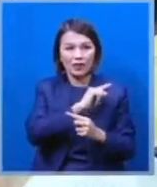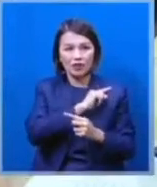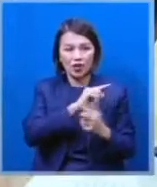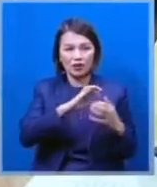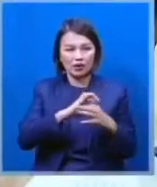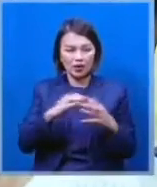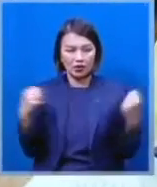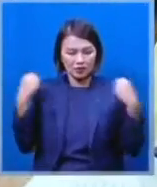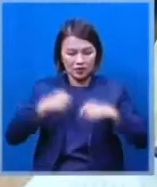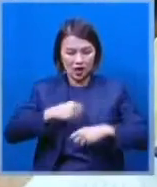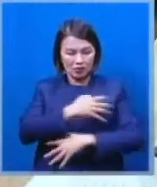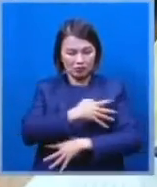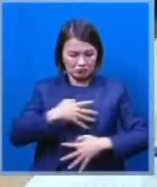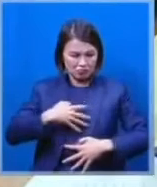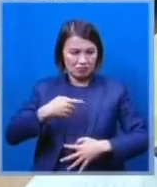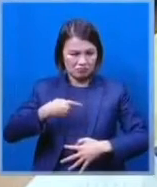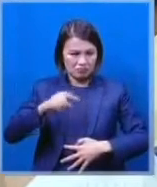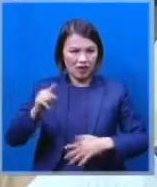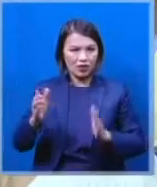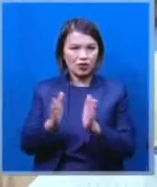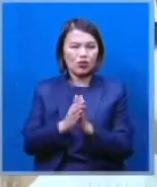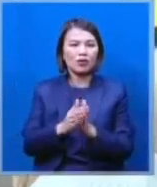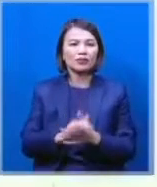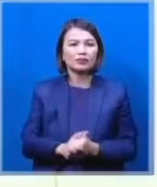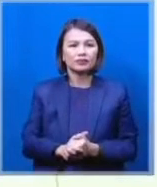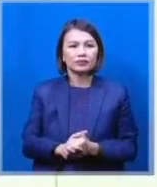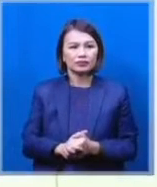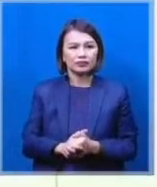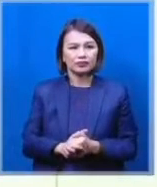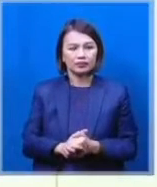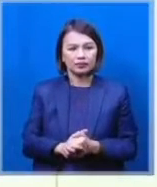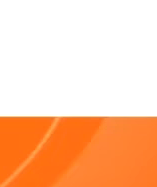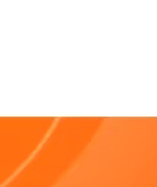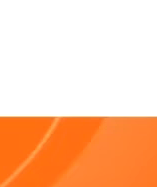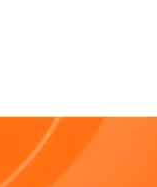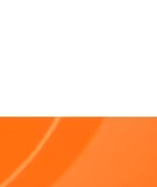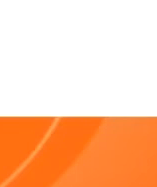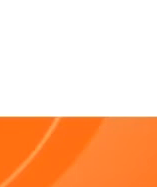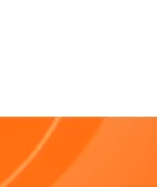วมชุดลายพรางเลยเดินทางไปร่วมงานในวันนี้ค่ะ ครับผม